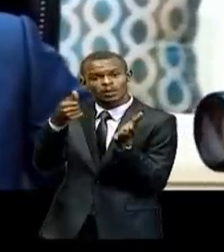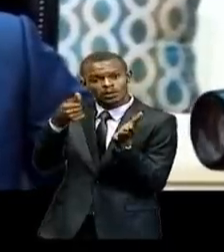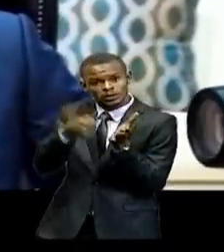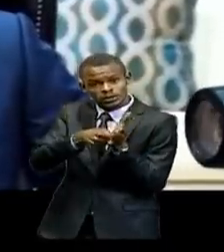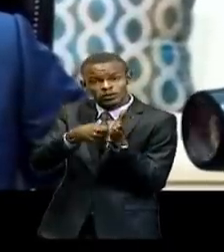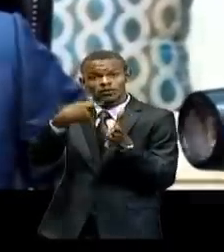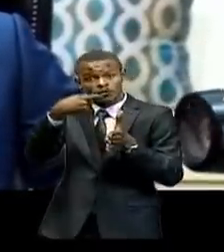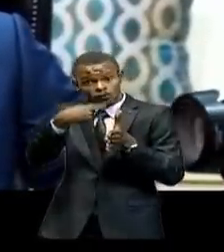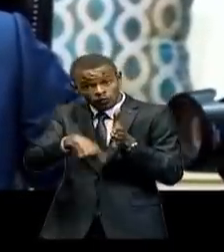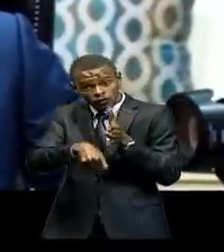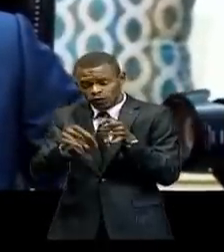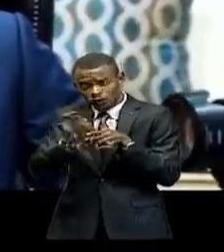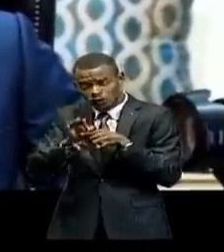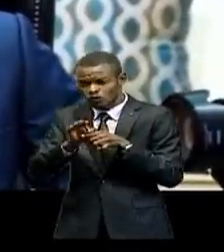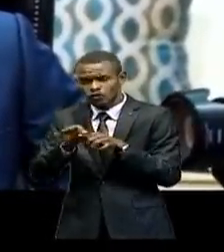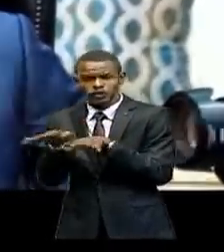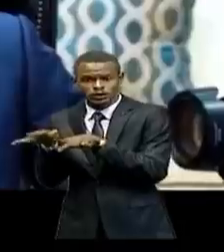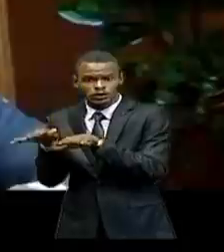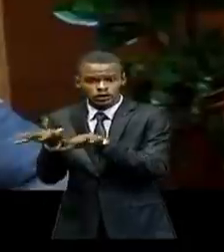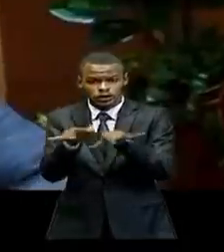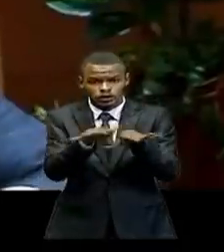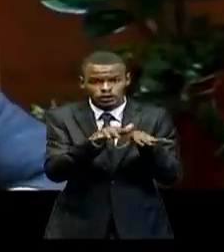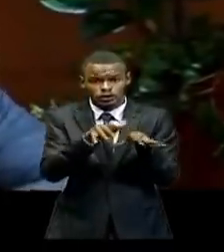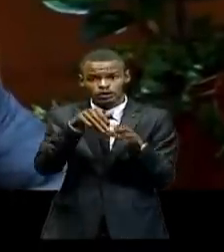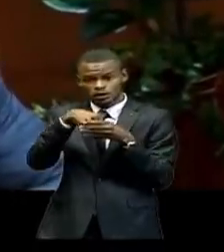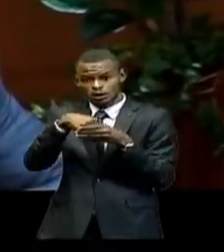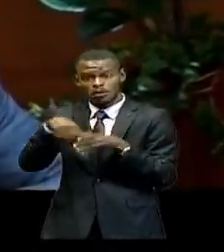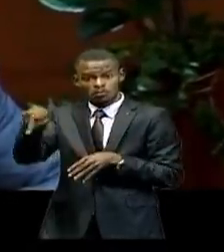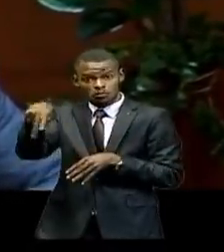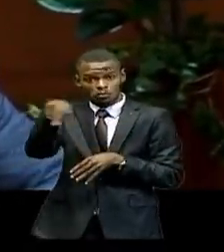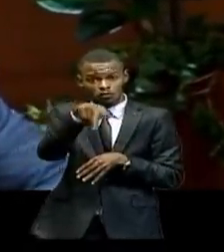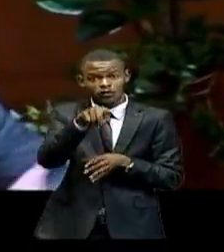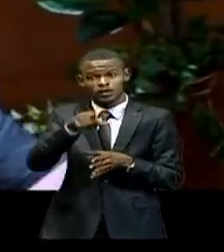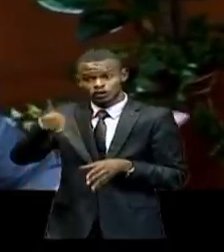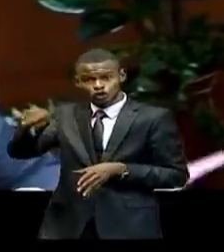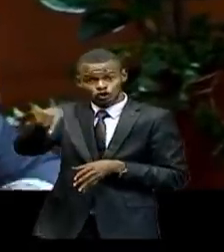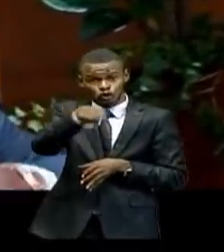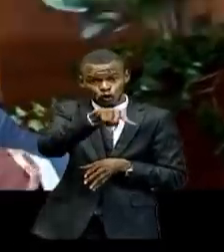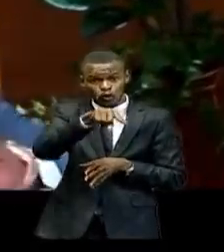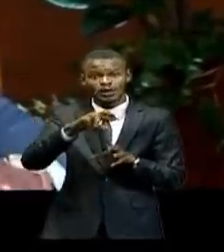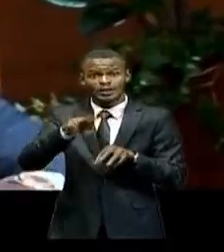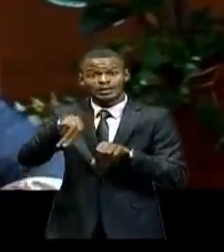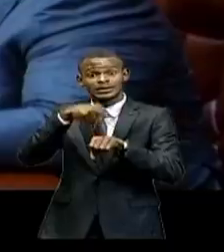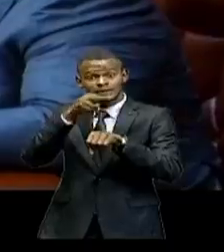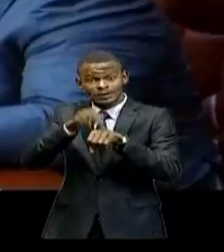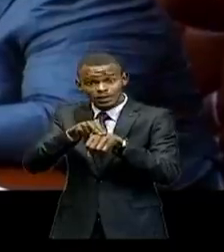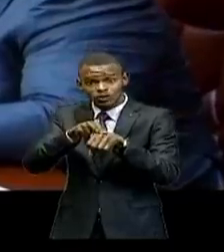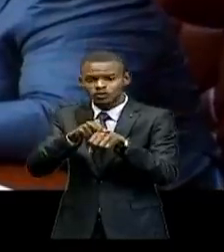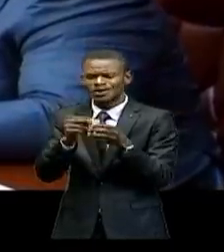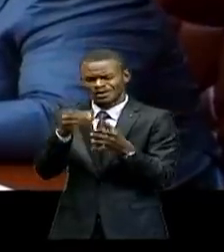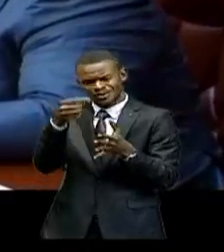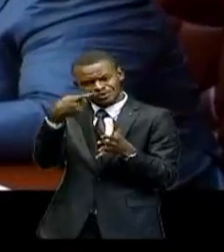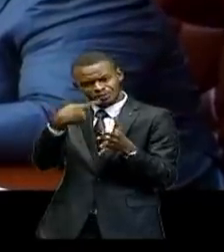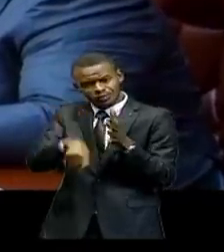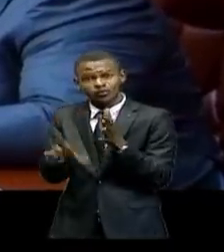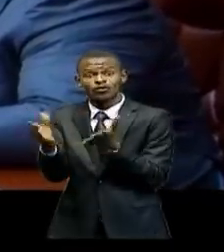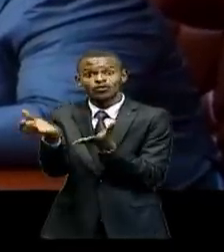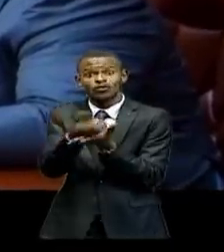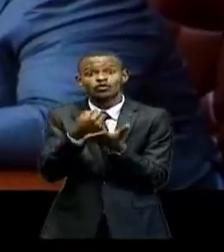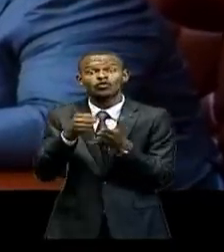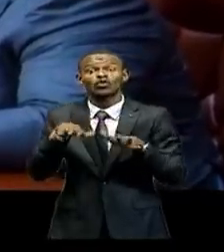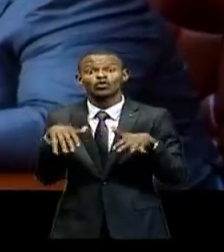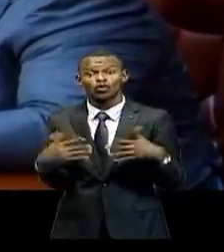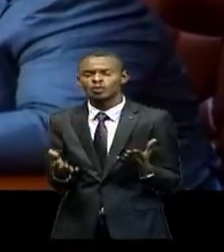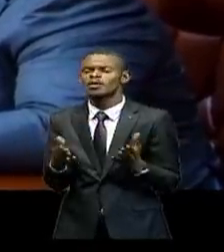niveau du pouvoir central, provincial que local, afin de mener une vulgarisation auprès de citoyens au terme de